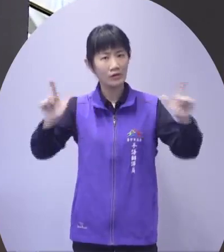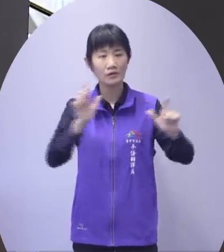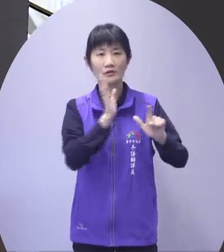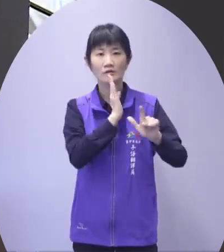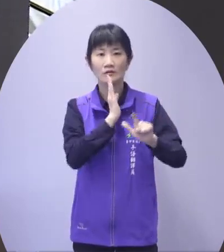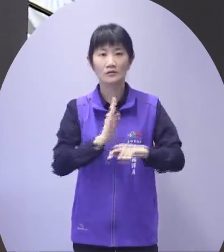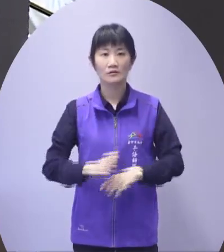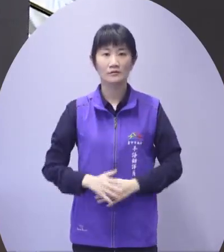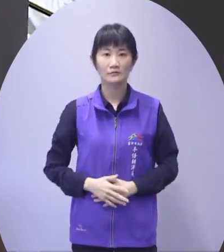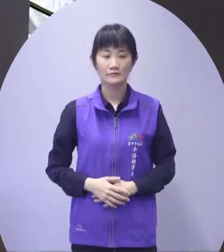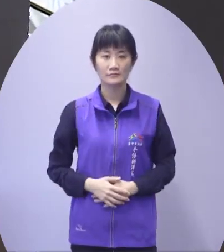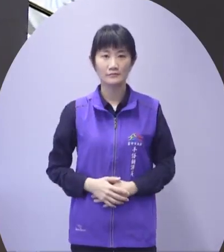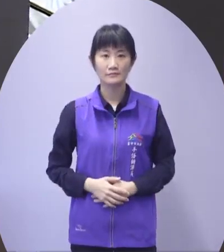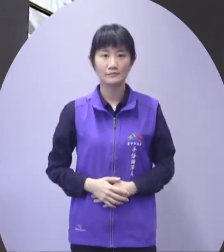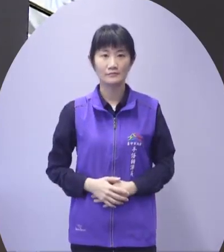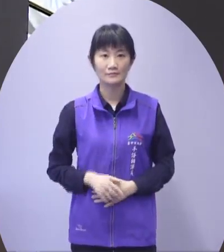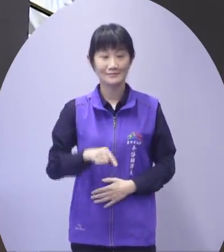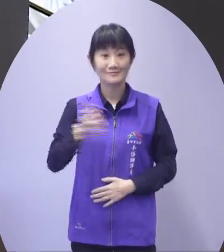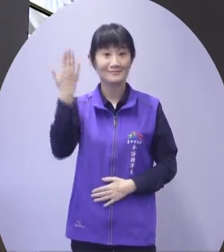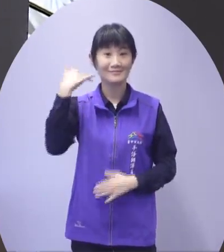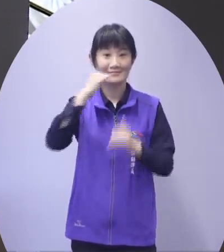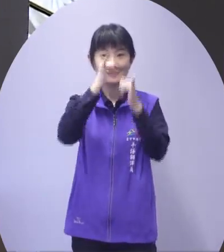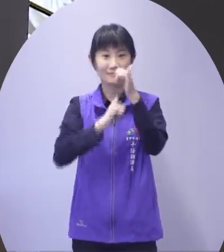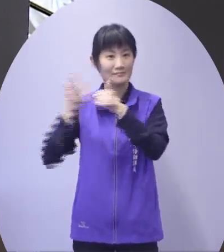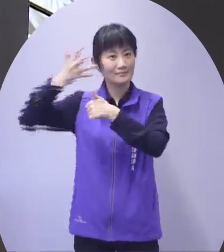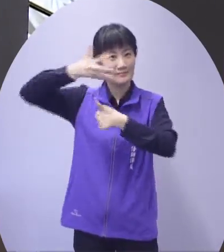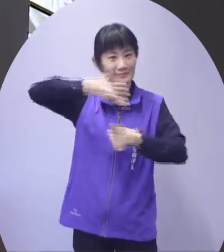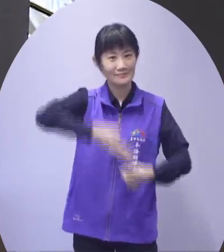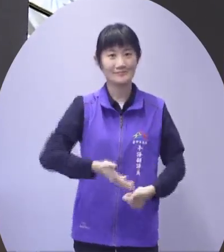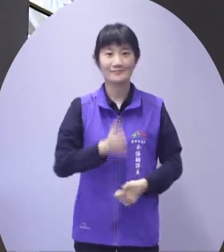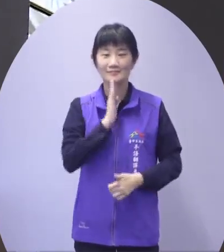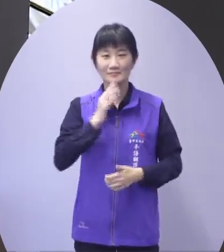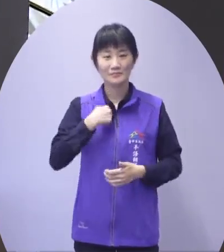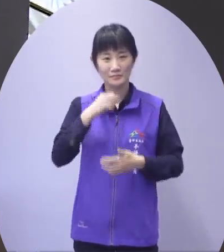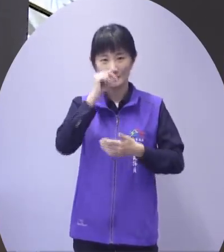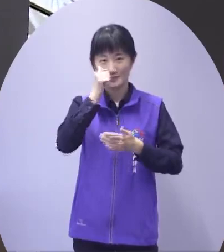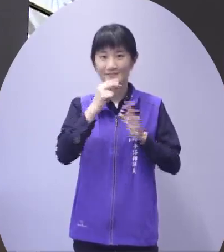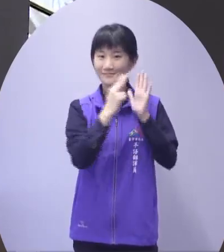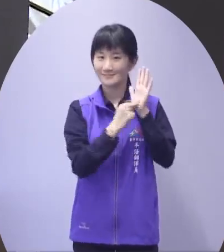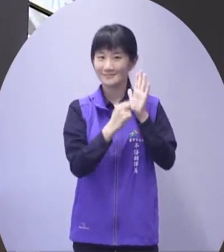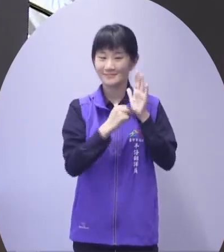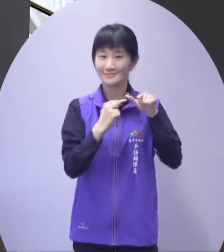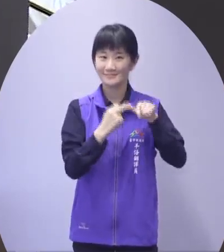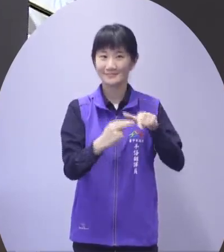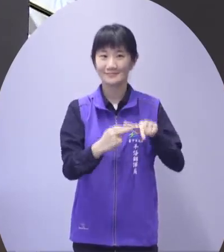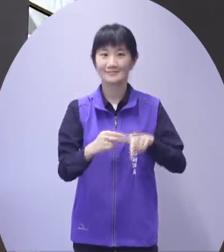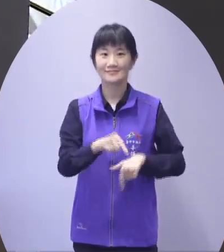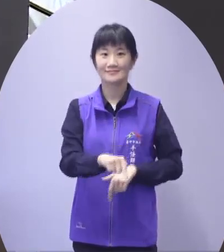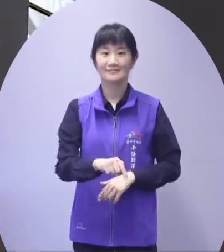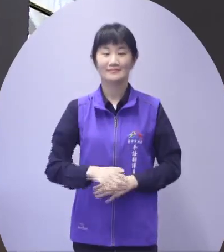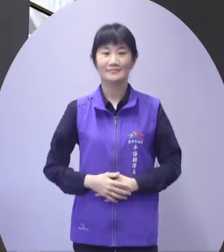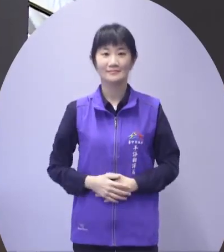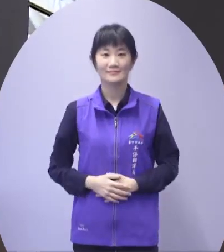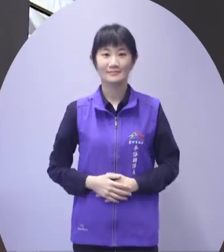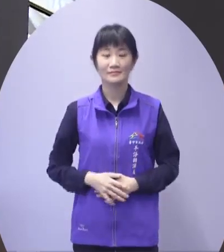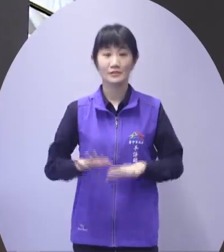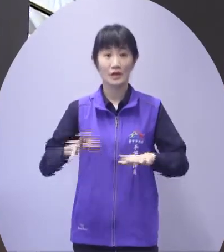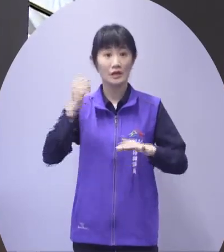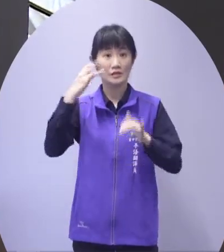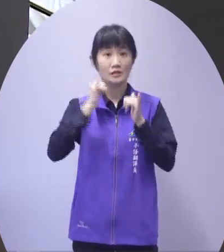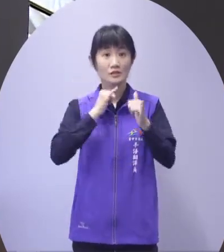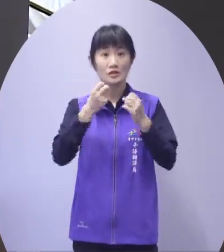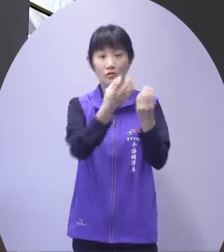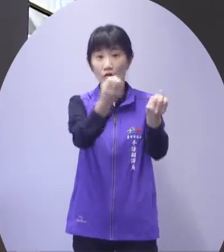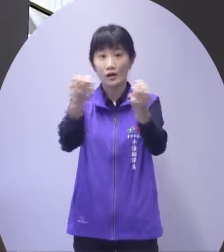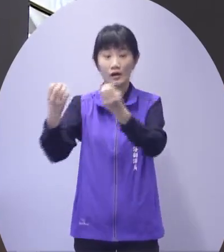一个跟种苗场有关的历史背景，来跟各位特别报告。那新社花海已经迈入第15年哦，